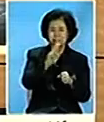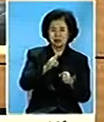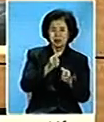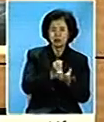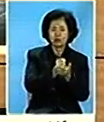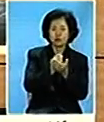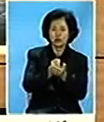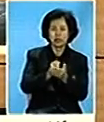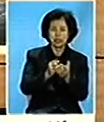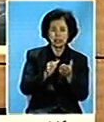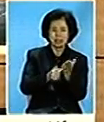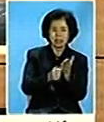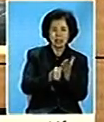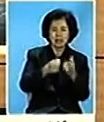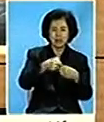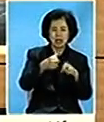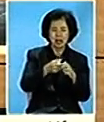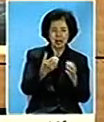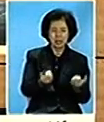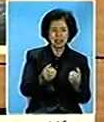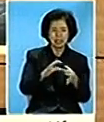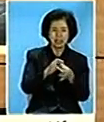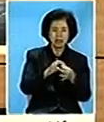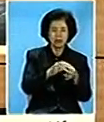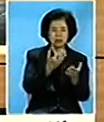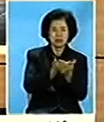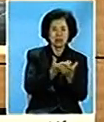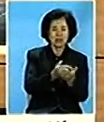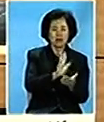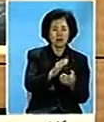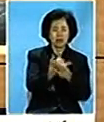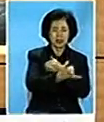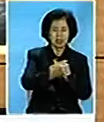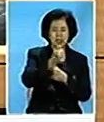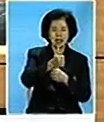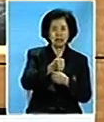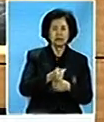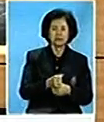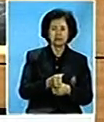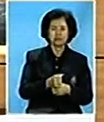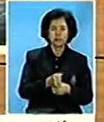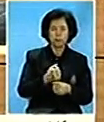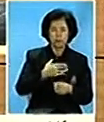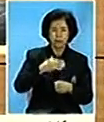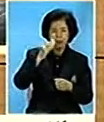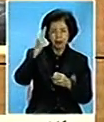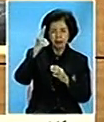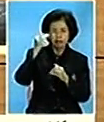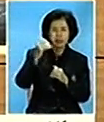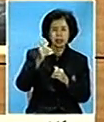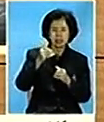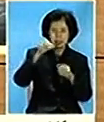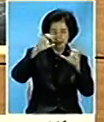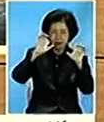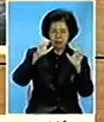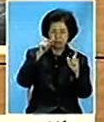ป่าปัญหาต่างๆซึ่งจะมีขึ้นเกี่ยวกับเรื่องการเงินของประเทศได้เป็นอย่างดีนะครับผมเชื่อครับว่ารัฐบาลมีความมุ่งมั่นในการเก็บภาษีแต่